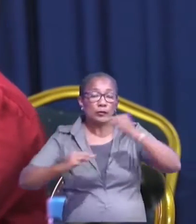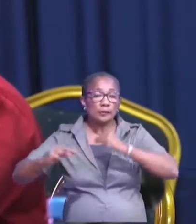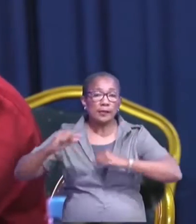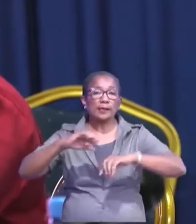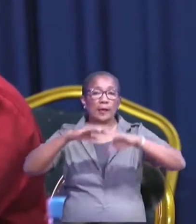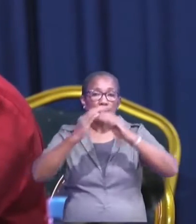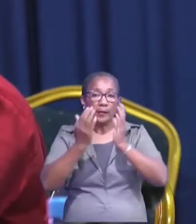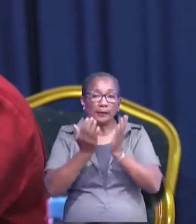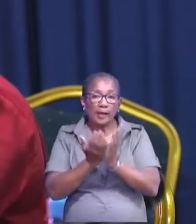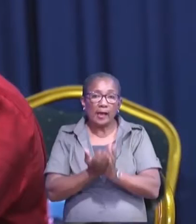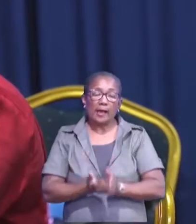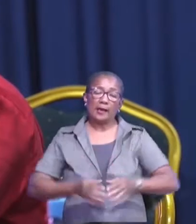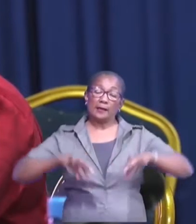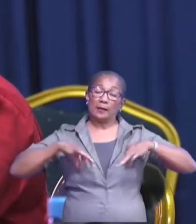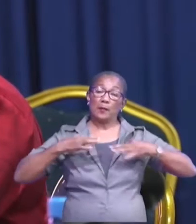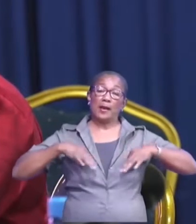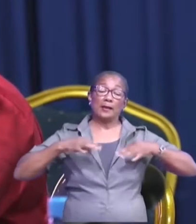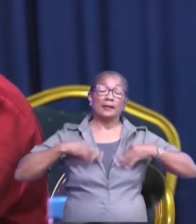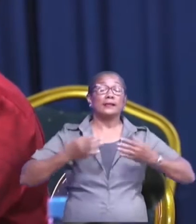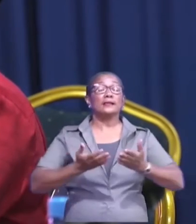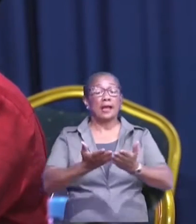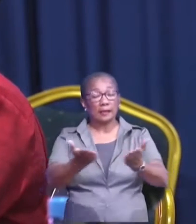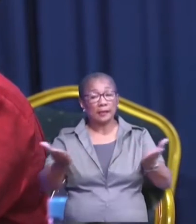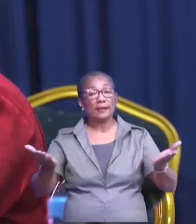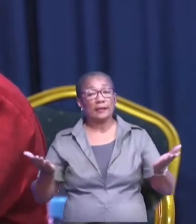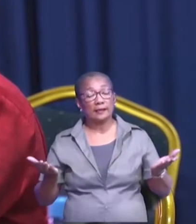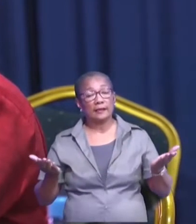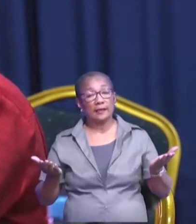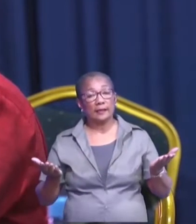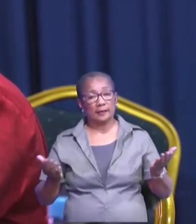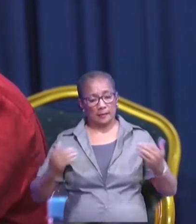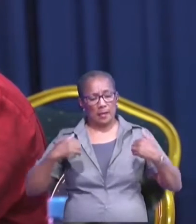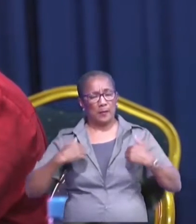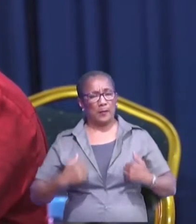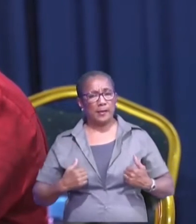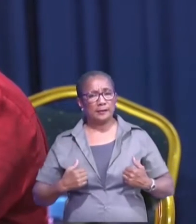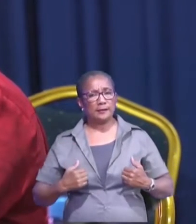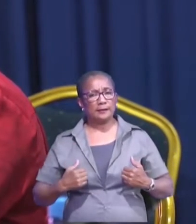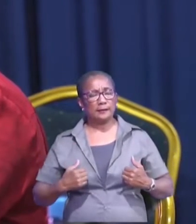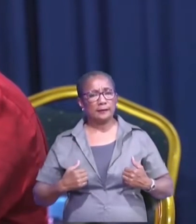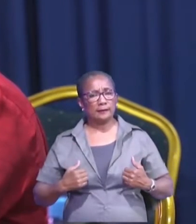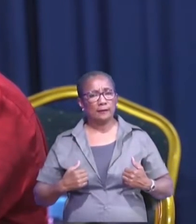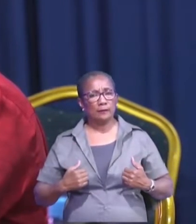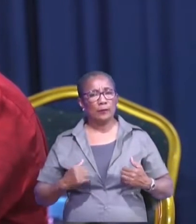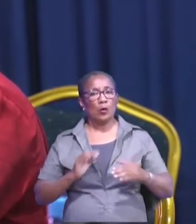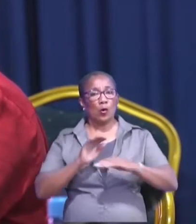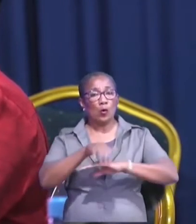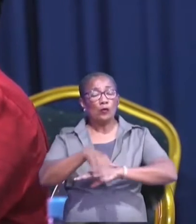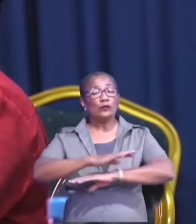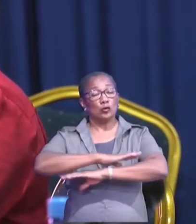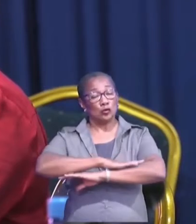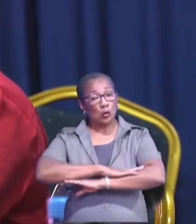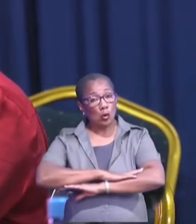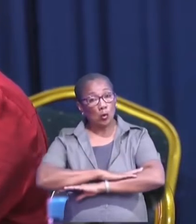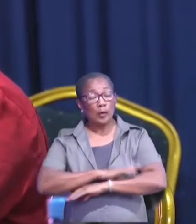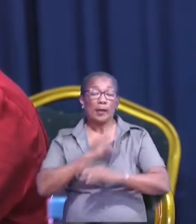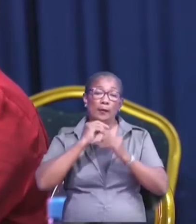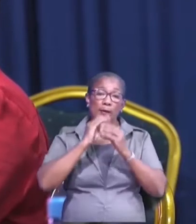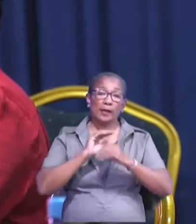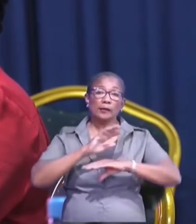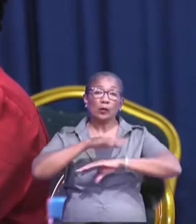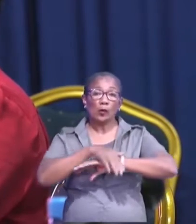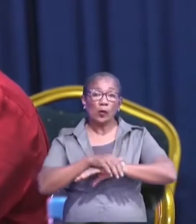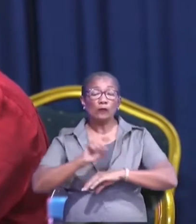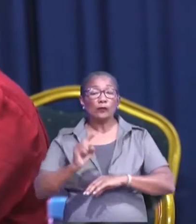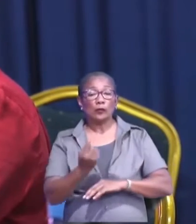den vermakelijkheids aangelegenheden. Des maleki, utaku voor scoren, utaku voor